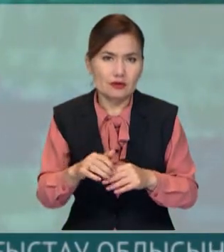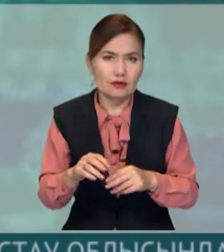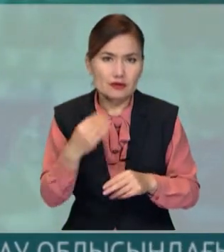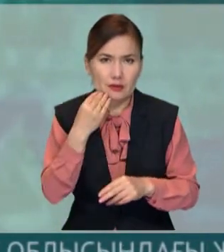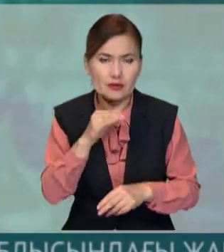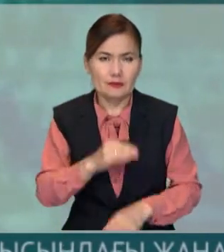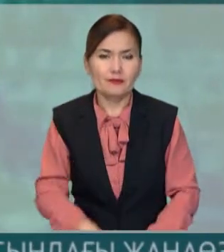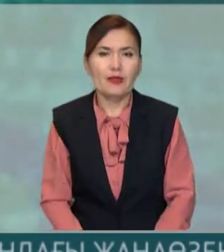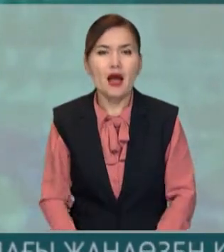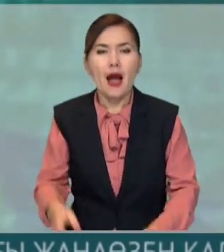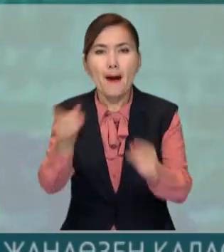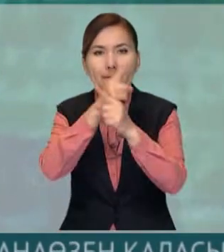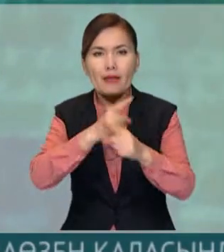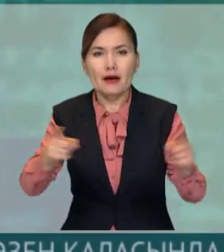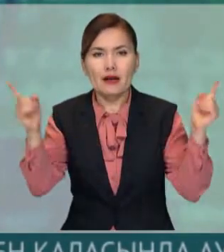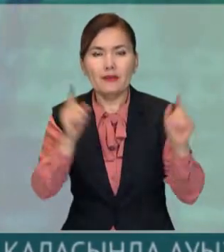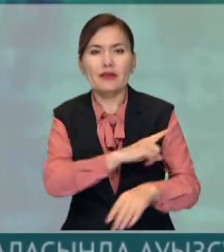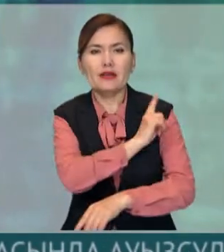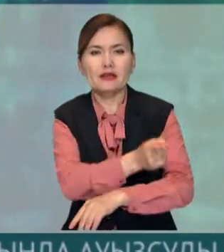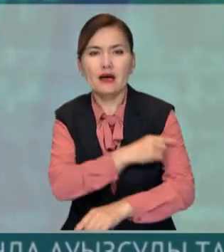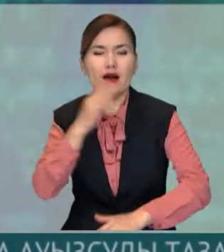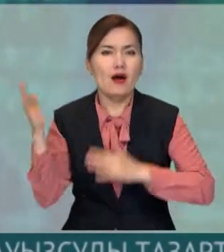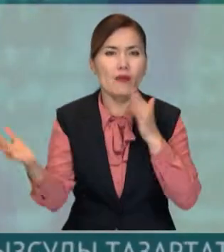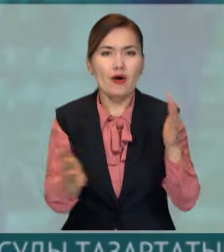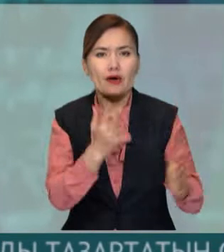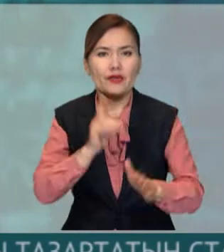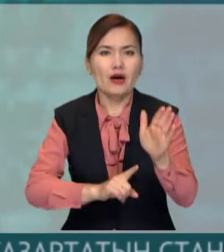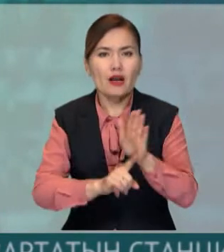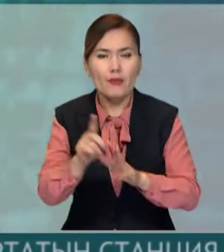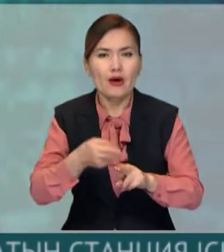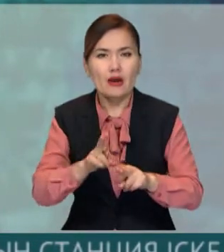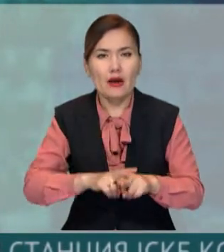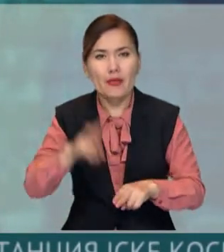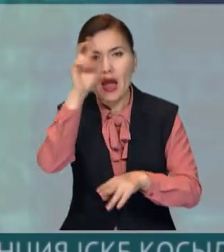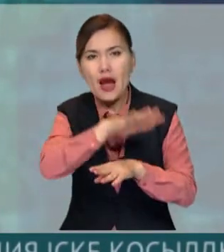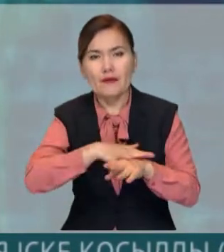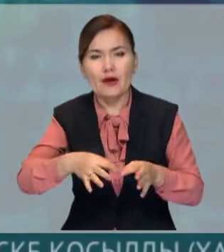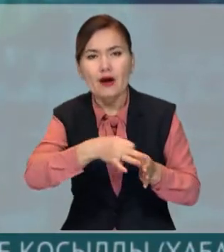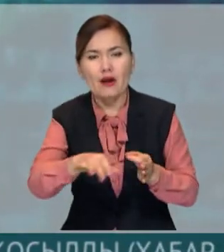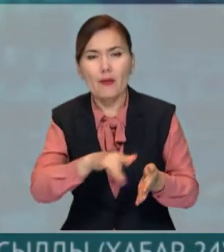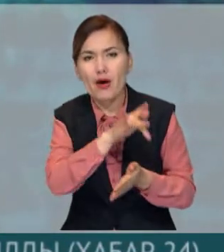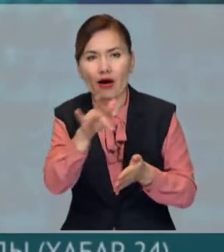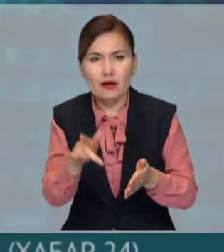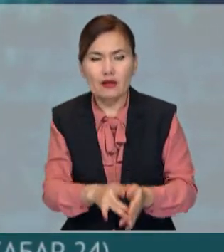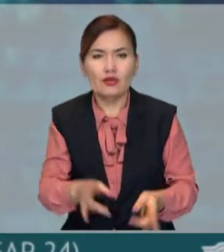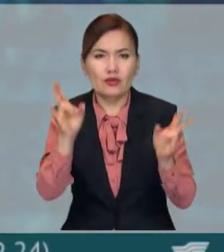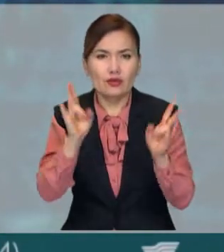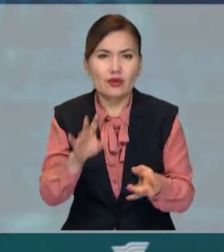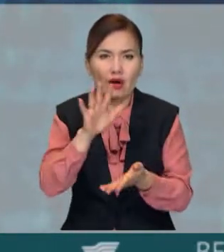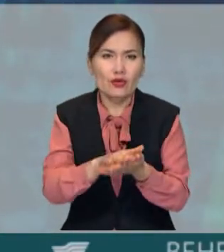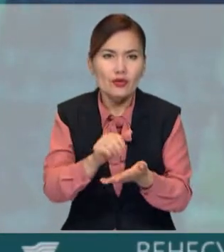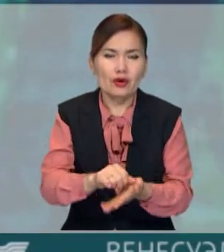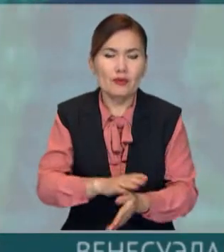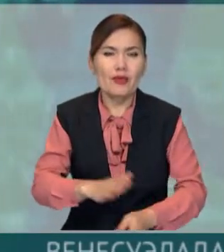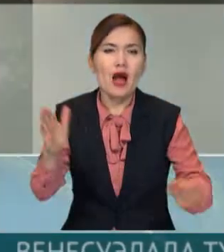Жаһаннан бірер ақпар. Мексикаға Уилла дауылы жақындап қалды. Осыған орай елдің бірнеше штатында төтенше жағдай режимі жарияланды.